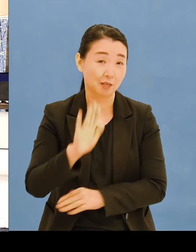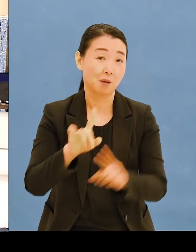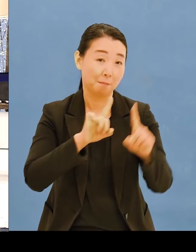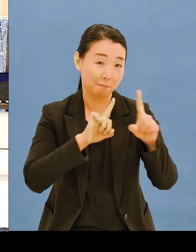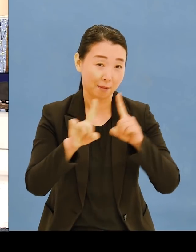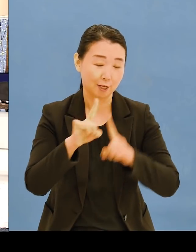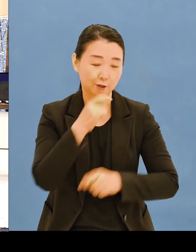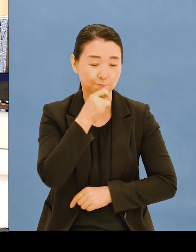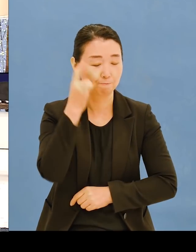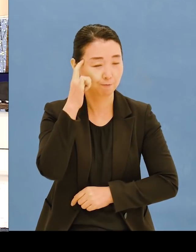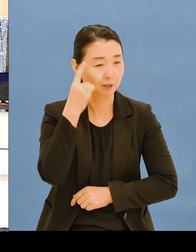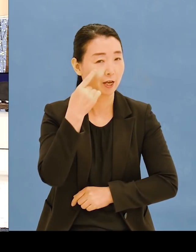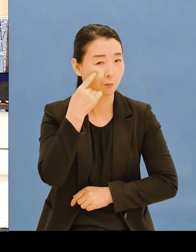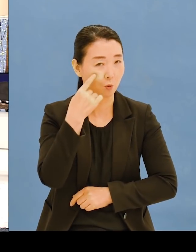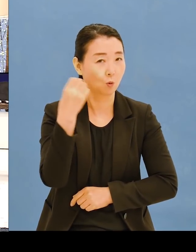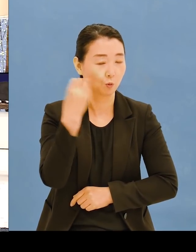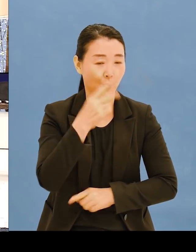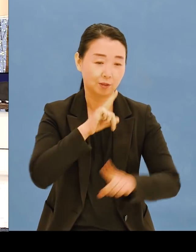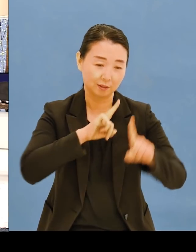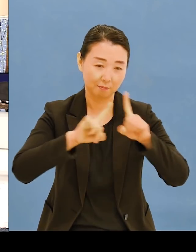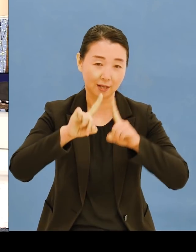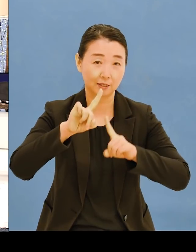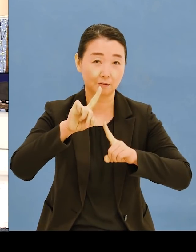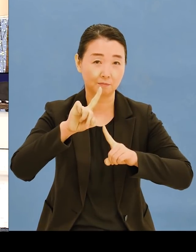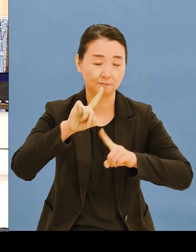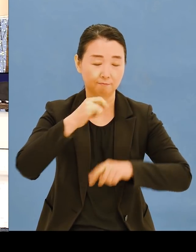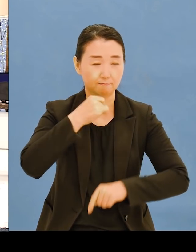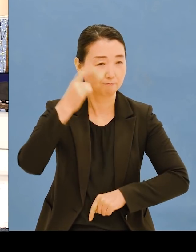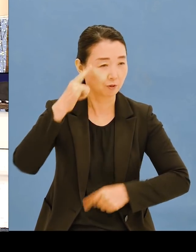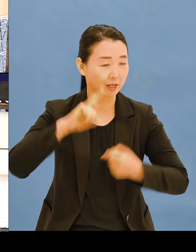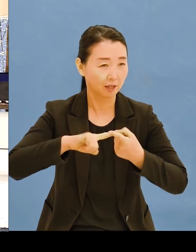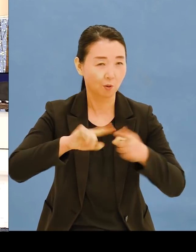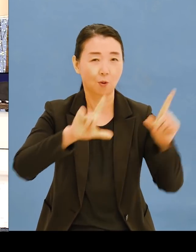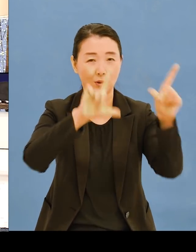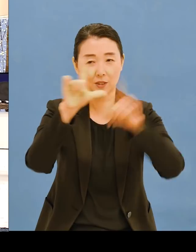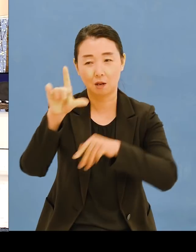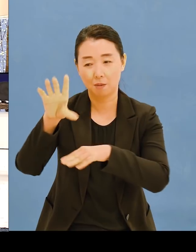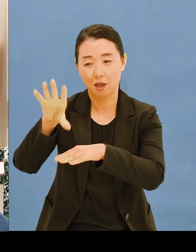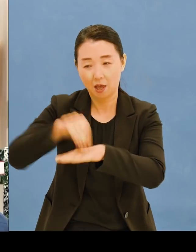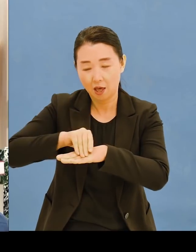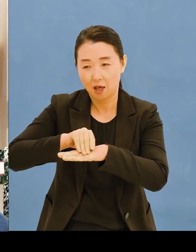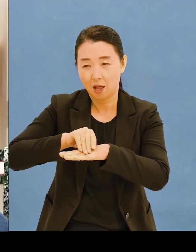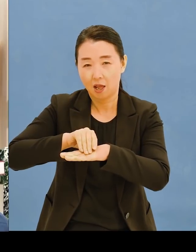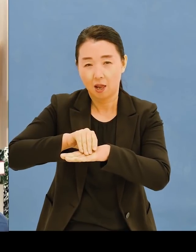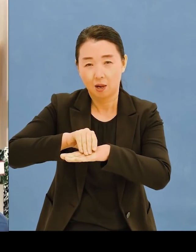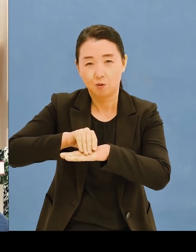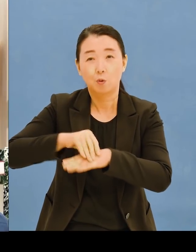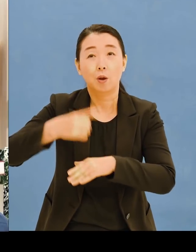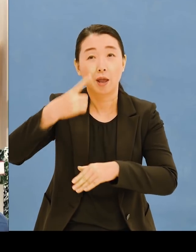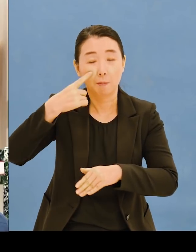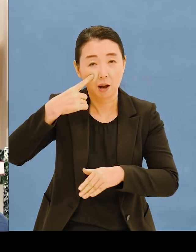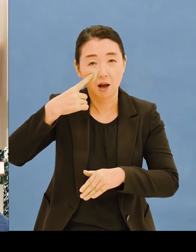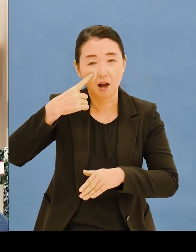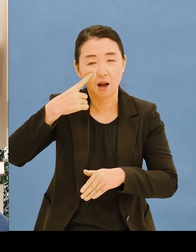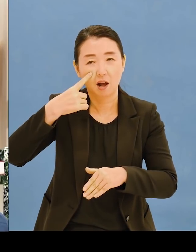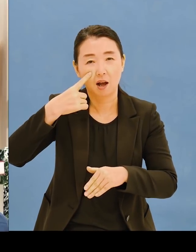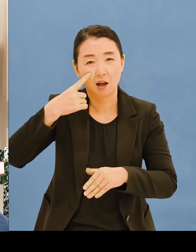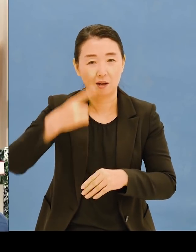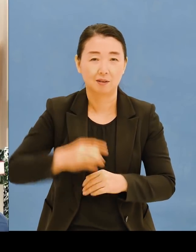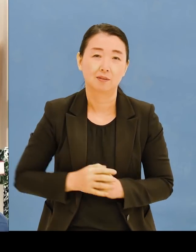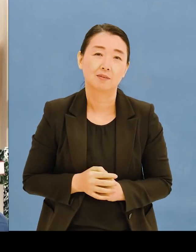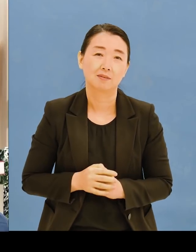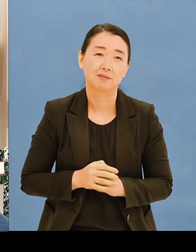이 말씀을 묵상하고 그 말씀 묵상한 것을 삶에 적용하는 것이 이 하나님 음성 듣기의